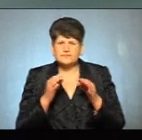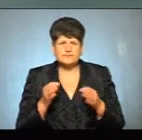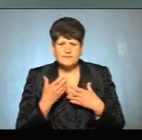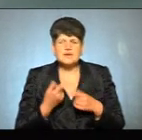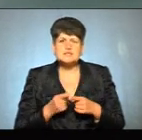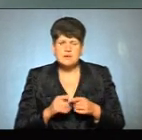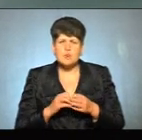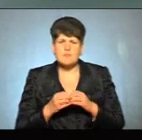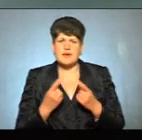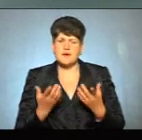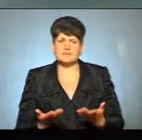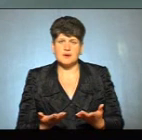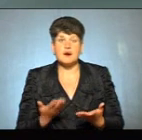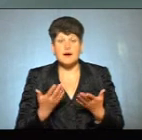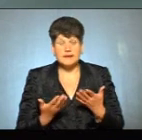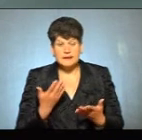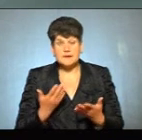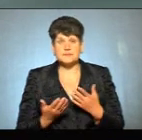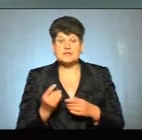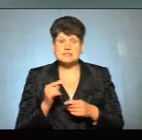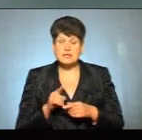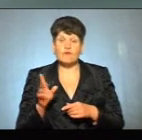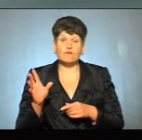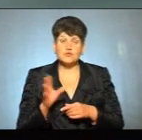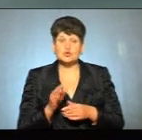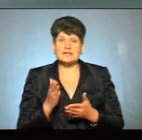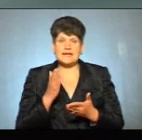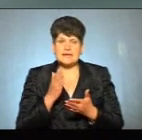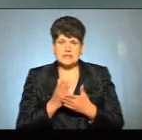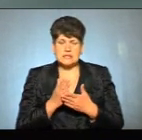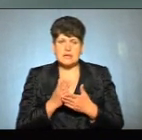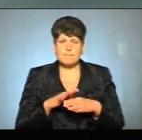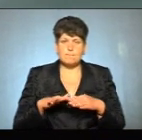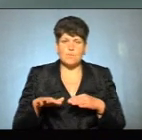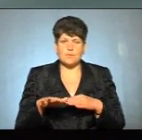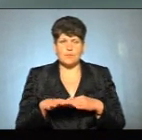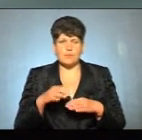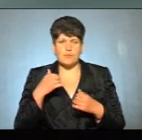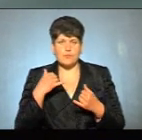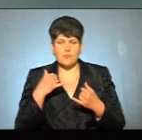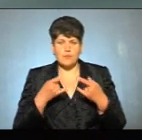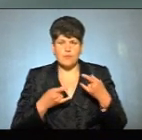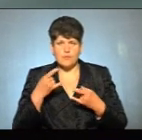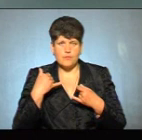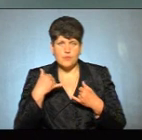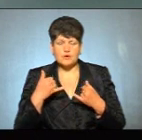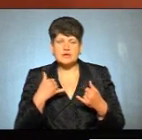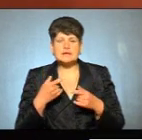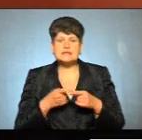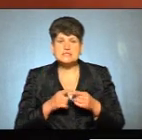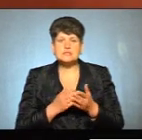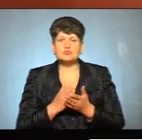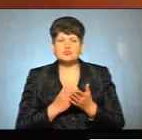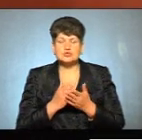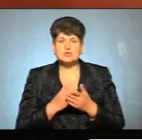досить велика проблема. Але разом з тим, всюди, де є покриття українських телеканалів, ці богослужіння пасхальні